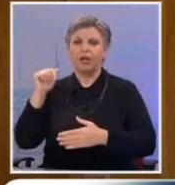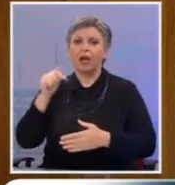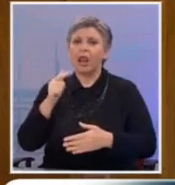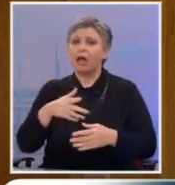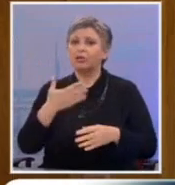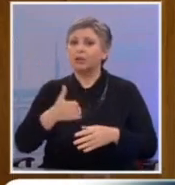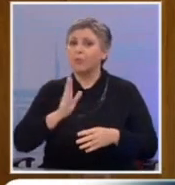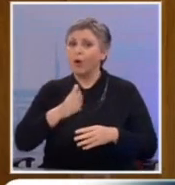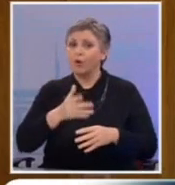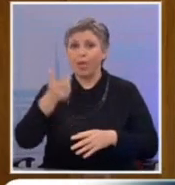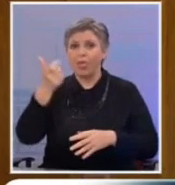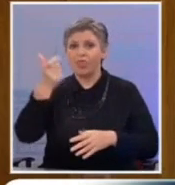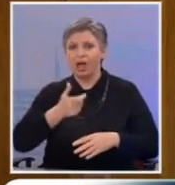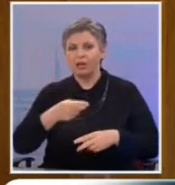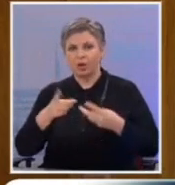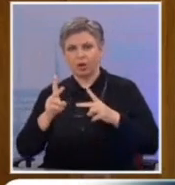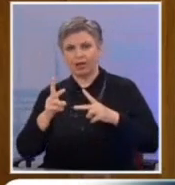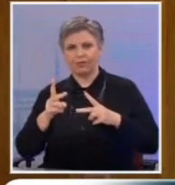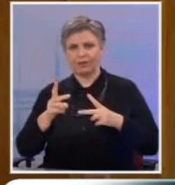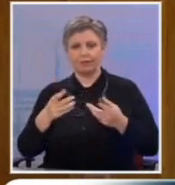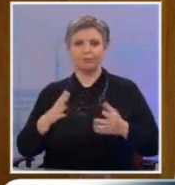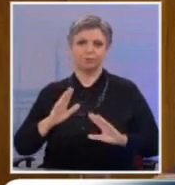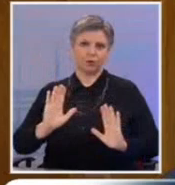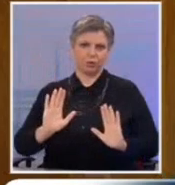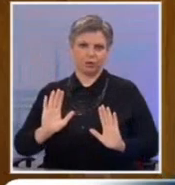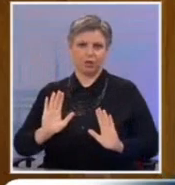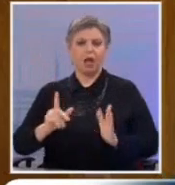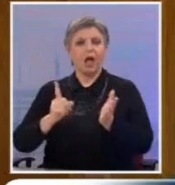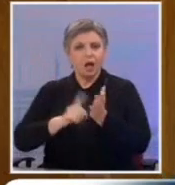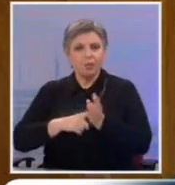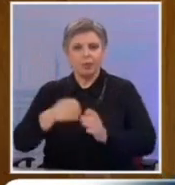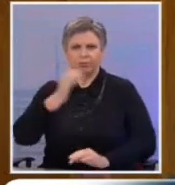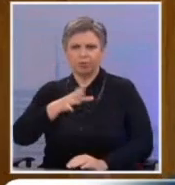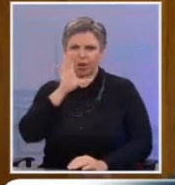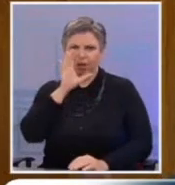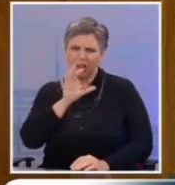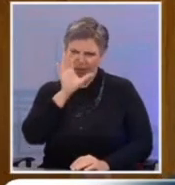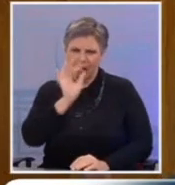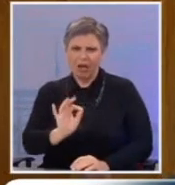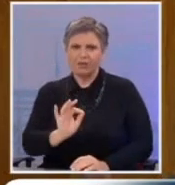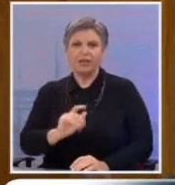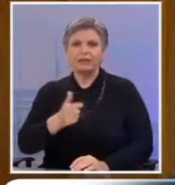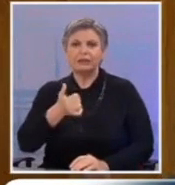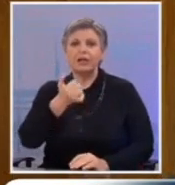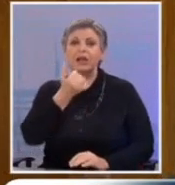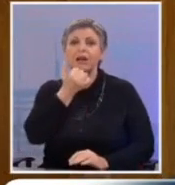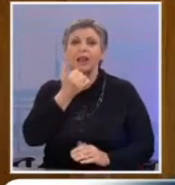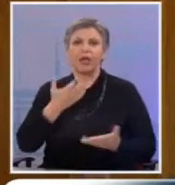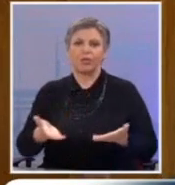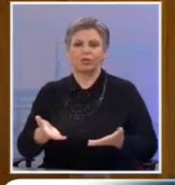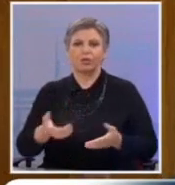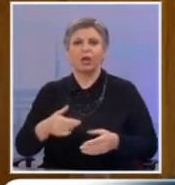αγορές. Αντί και εδώ να αναγνωρίσουν το λάθος της πολιτικής τους, ζητούν απελευθέρωση των